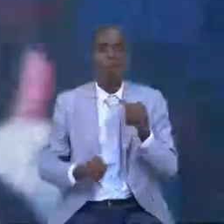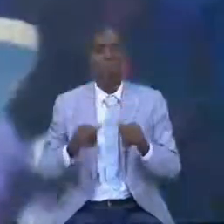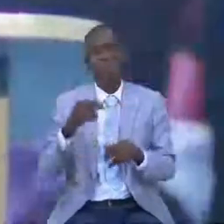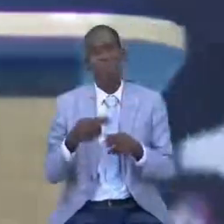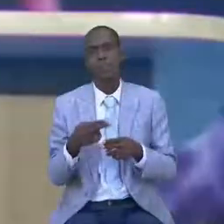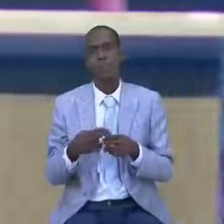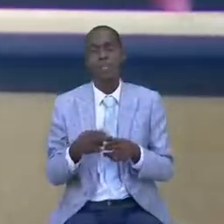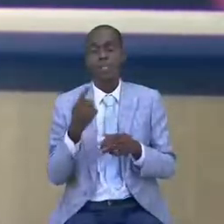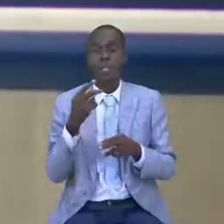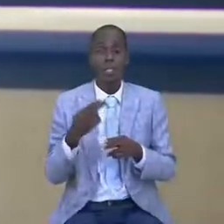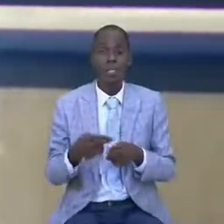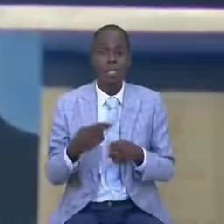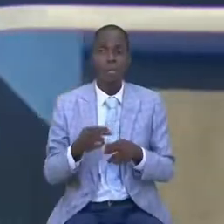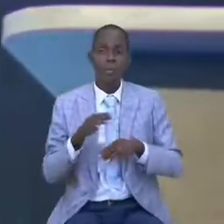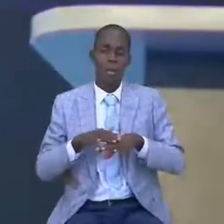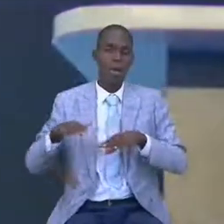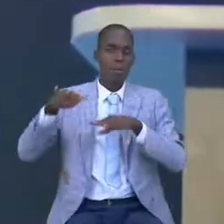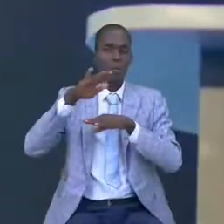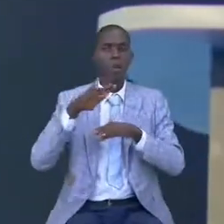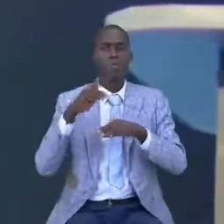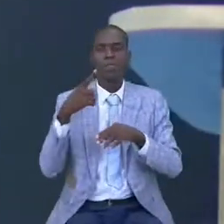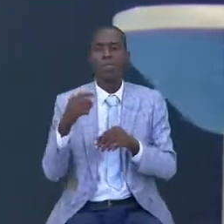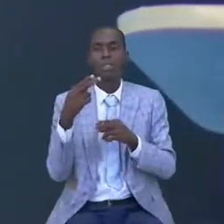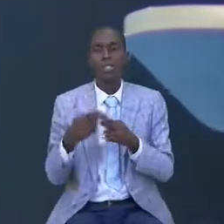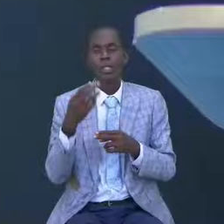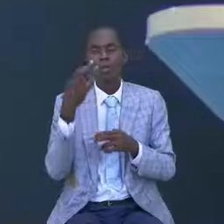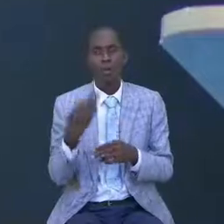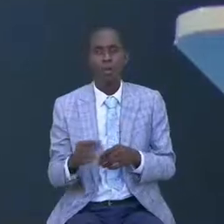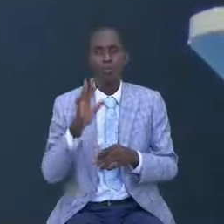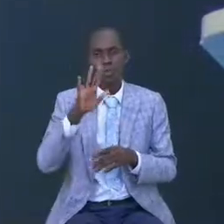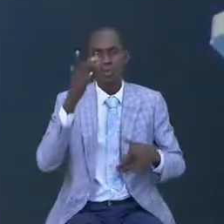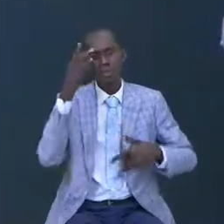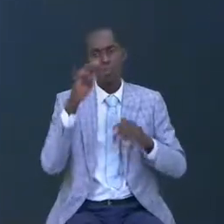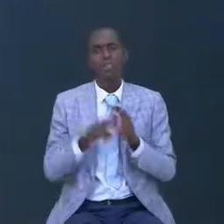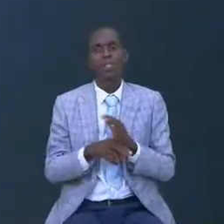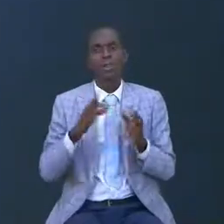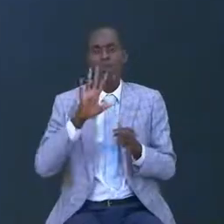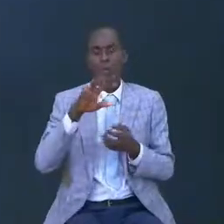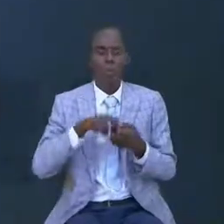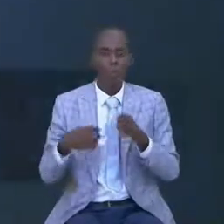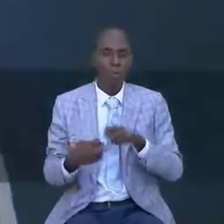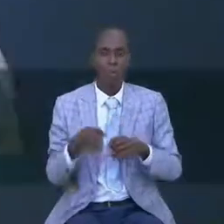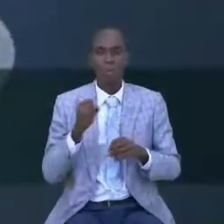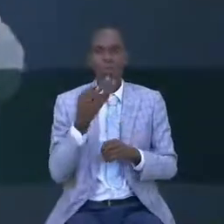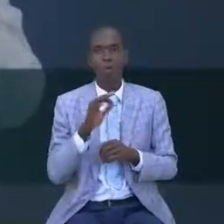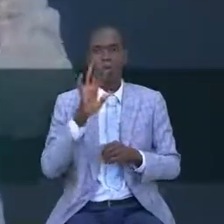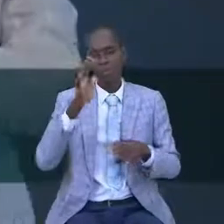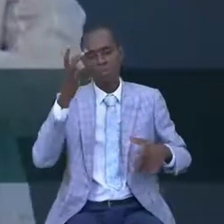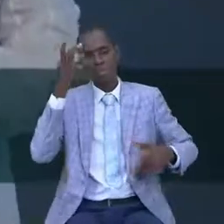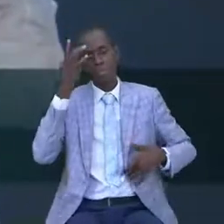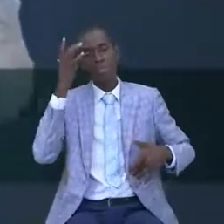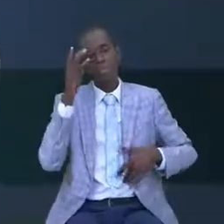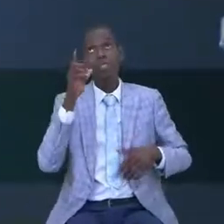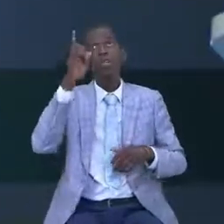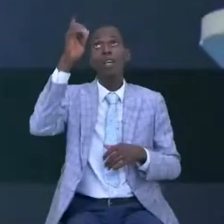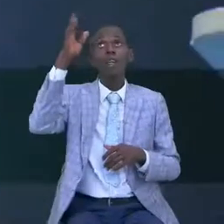nom qui est au-dessus de tout nom, le nom au-dessus du